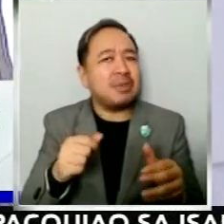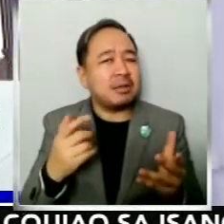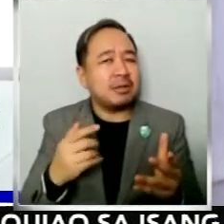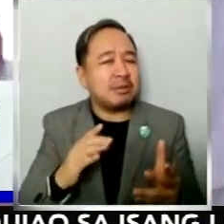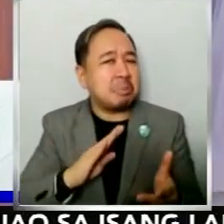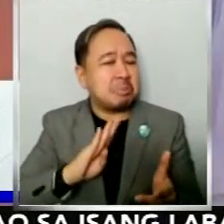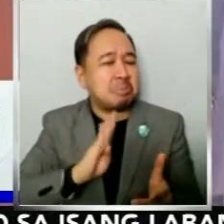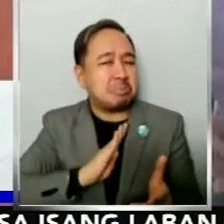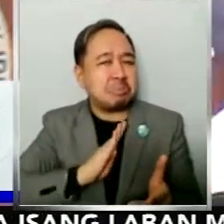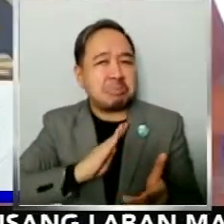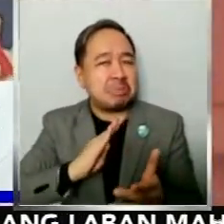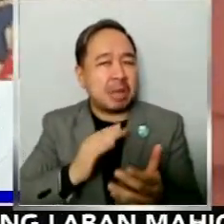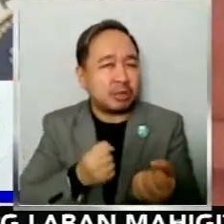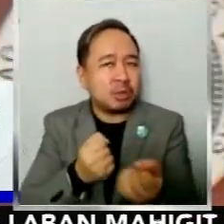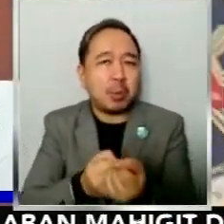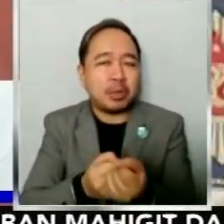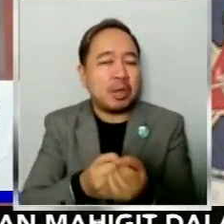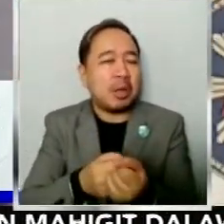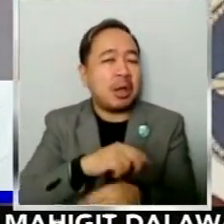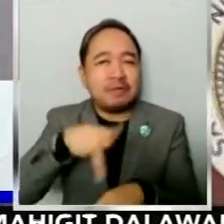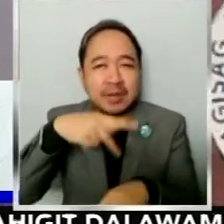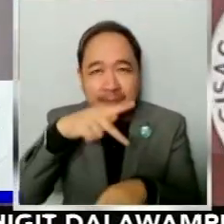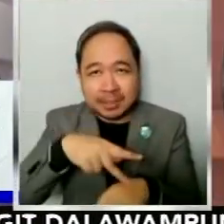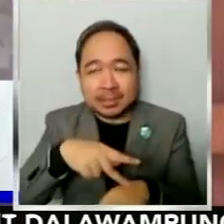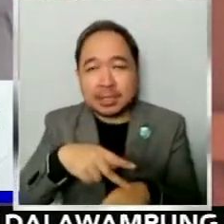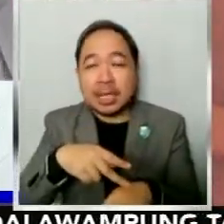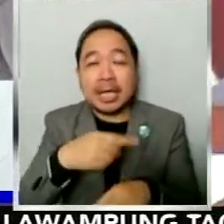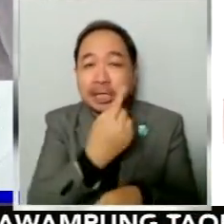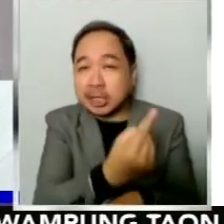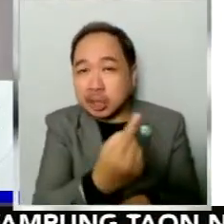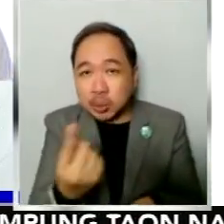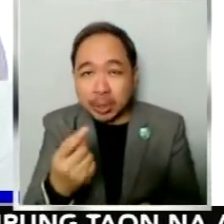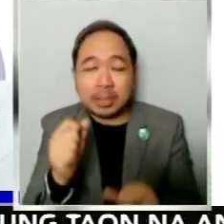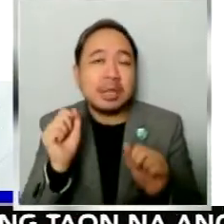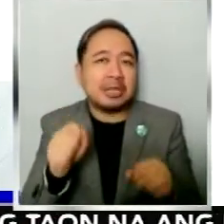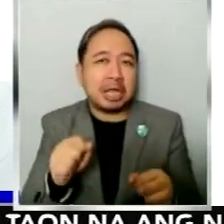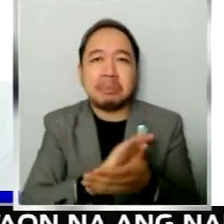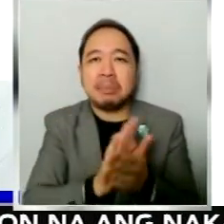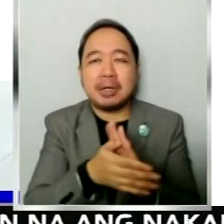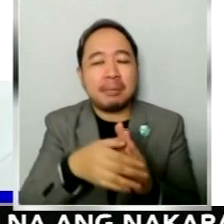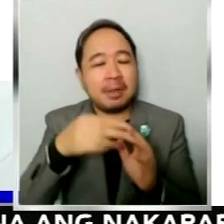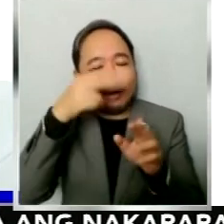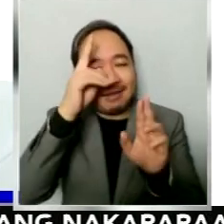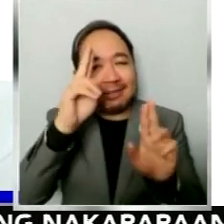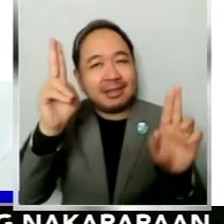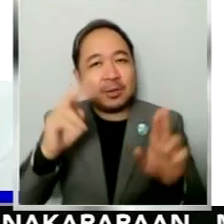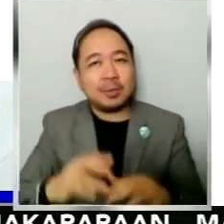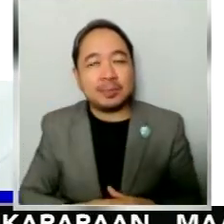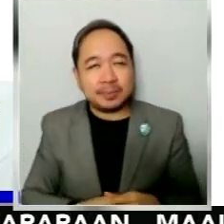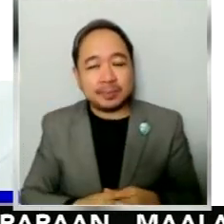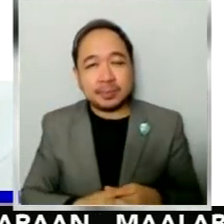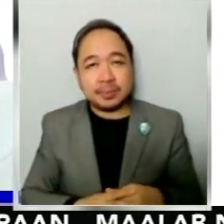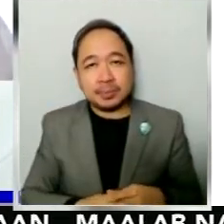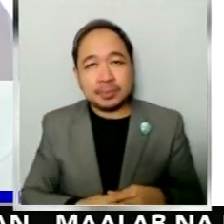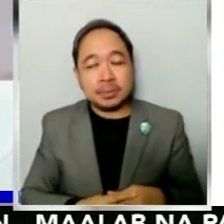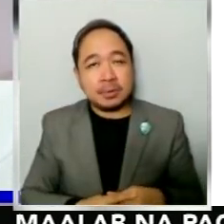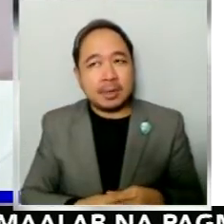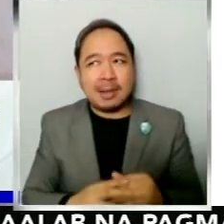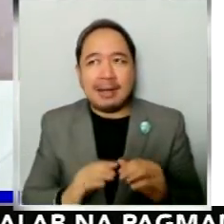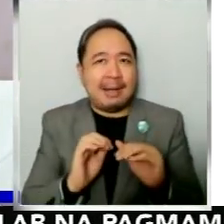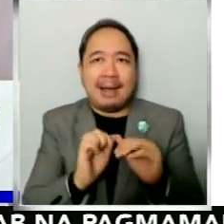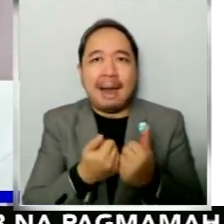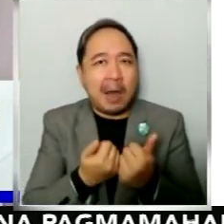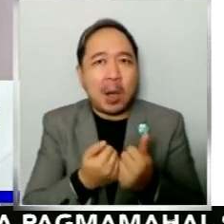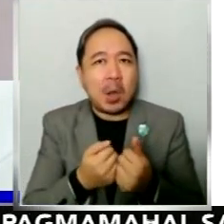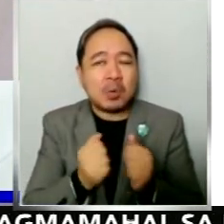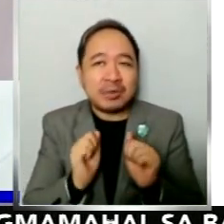at pamayanan at bawat isa raw sa atin maaring maging bayani. Magagawa po natin ito sapagkat katuwang natin